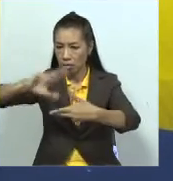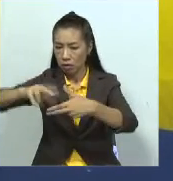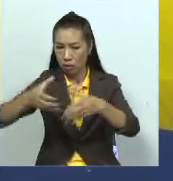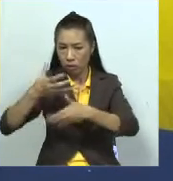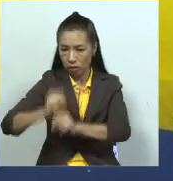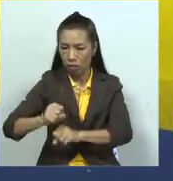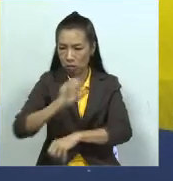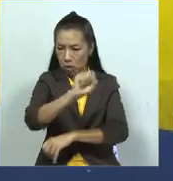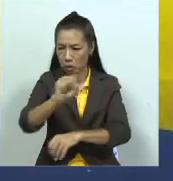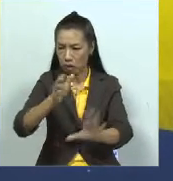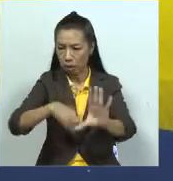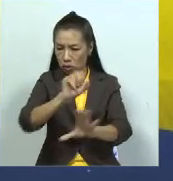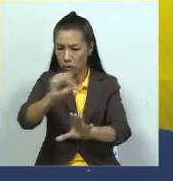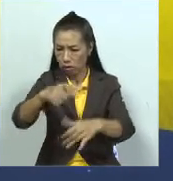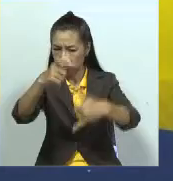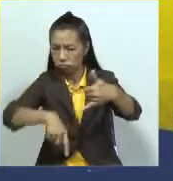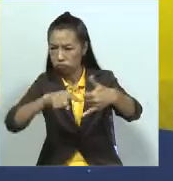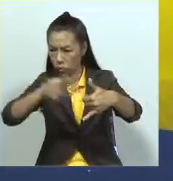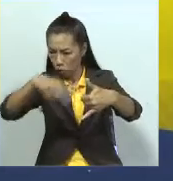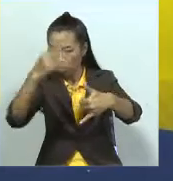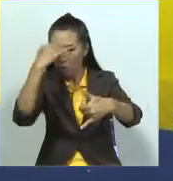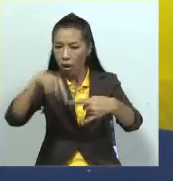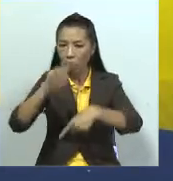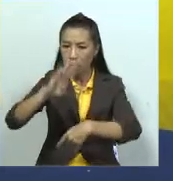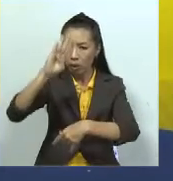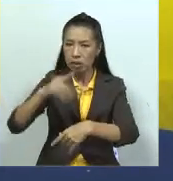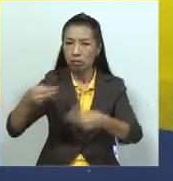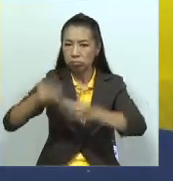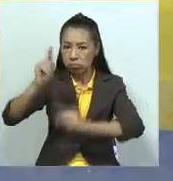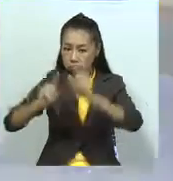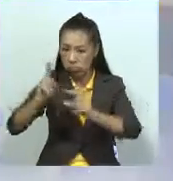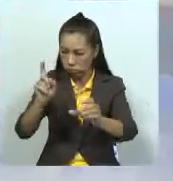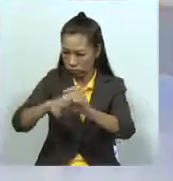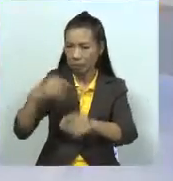ตย์เพิ่มเติมนะคะจากกรณีการถือครองหุ้นสื่อค่ะคุณปวีณาคุณธีรวัฒน์ค่ะ